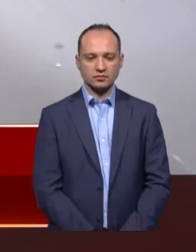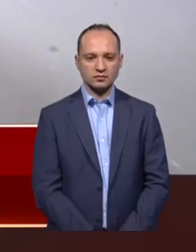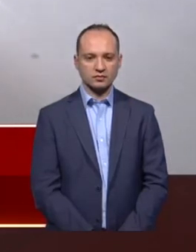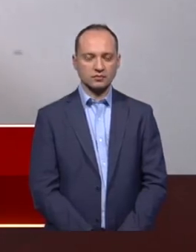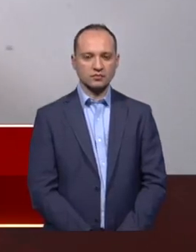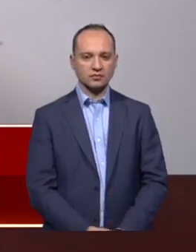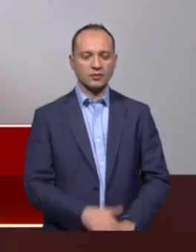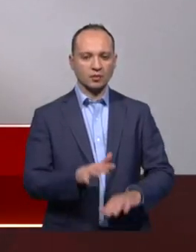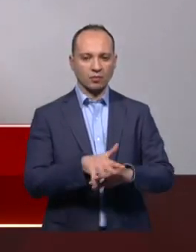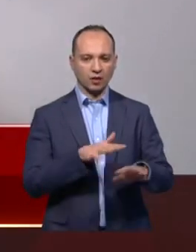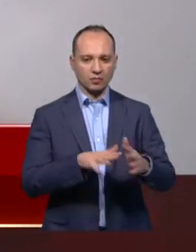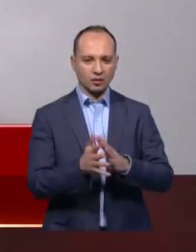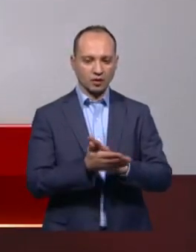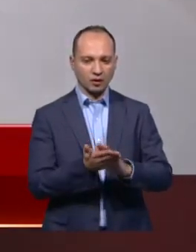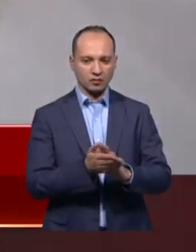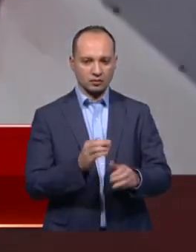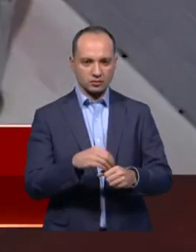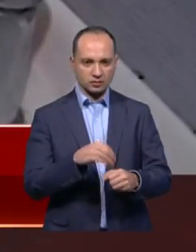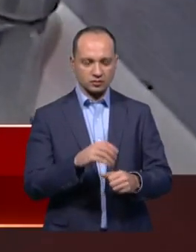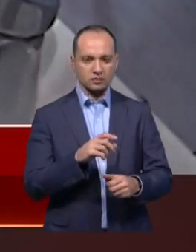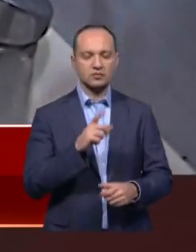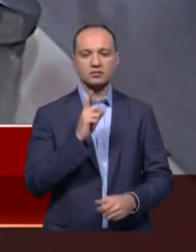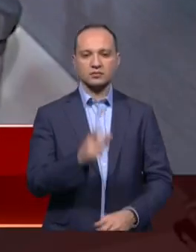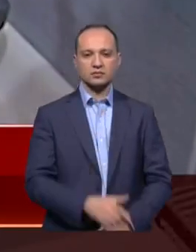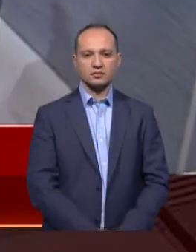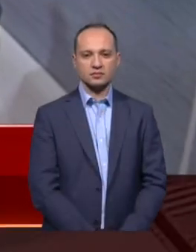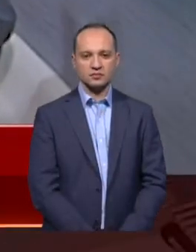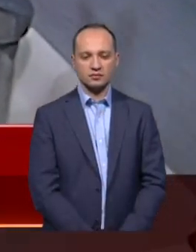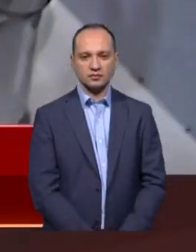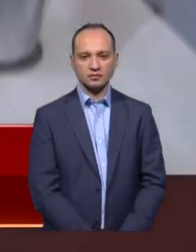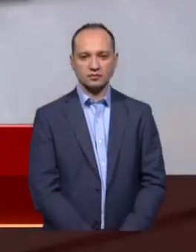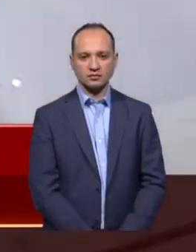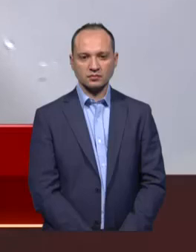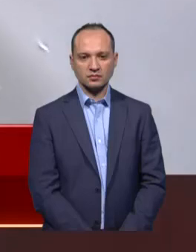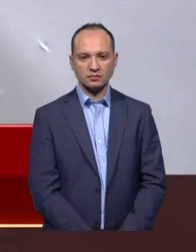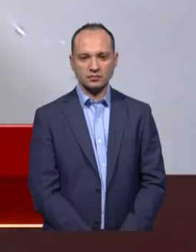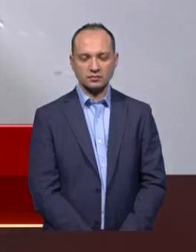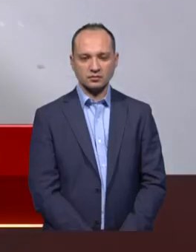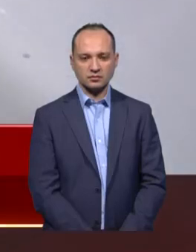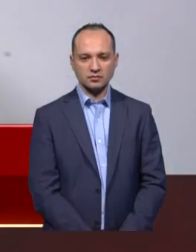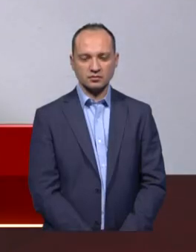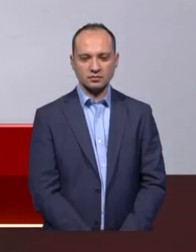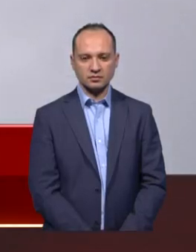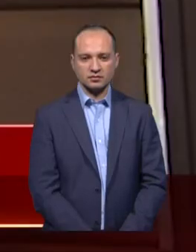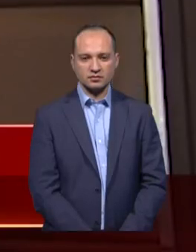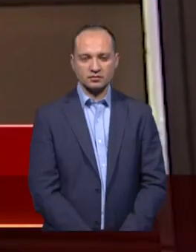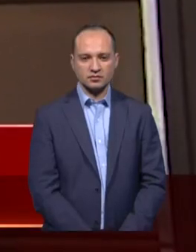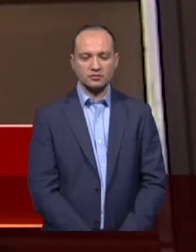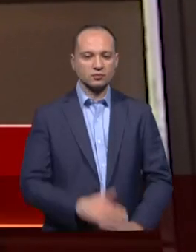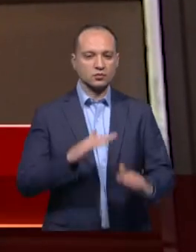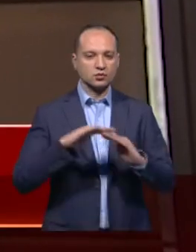parmak araları mızda avuçlarımızın içine ye biraz daha